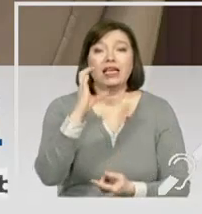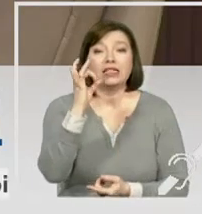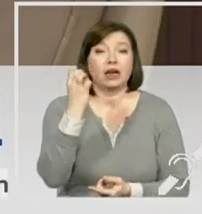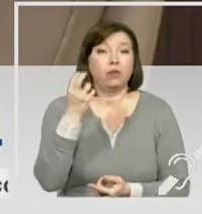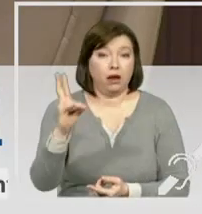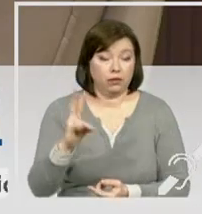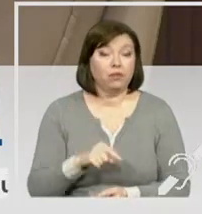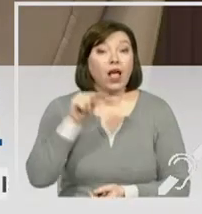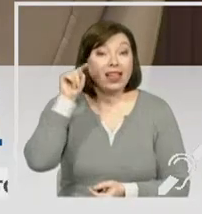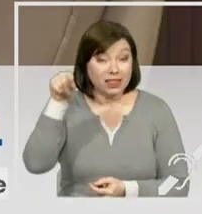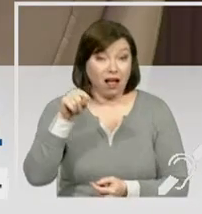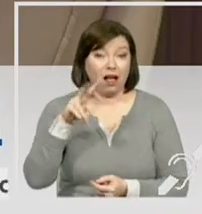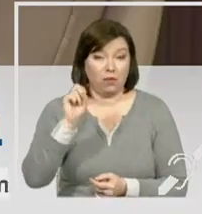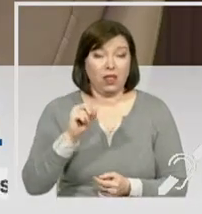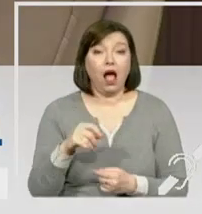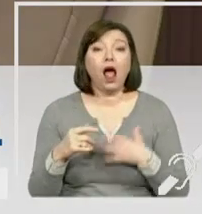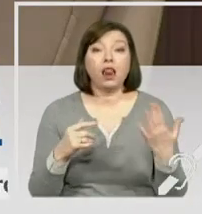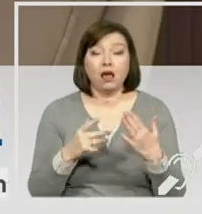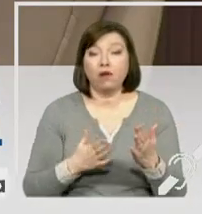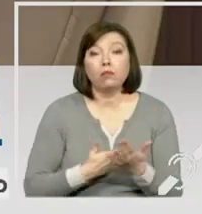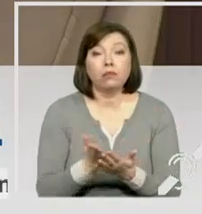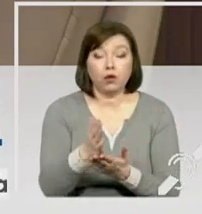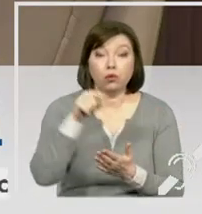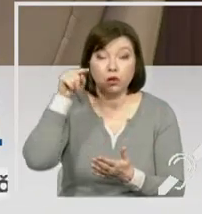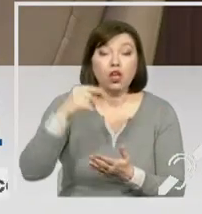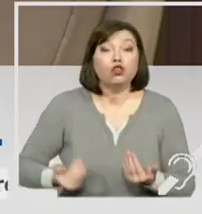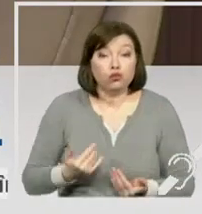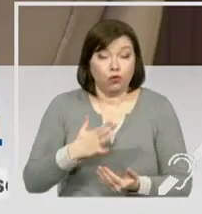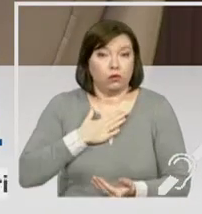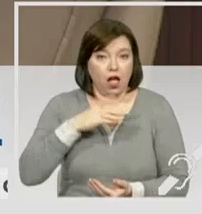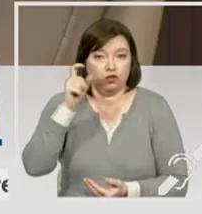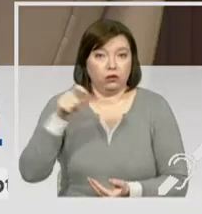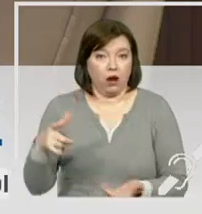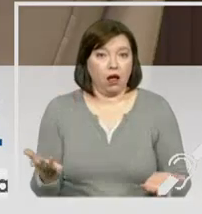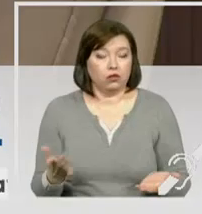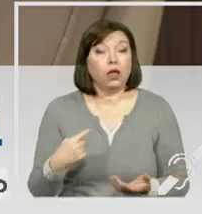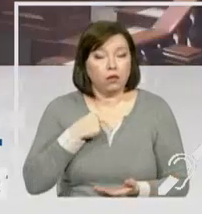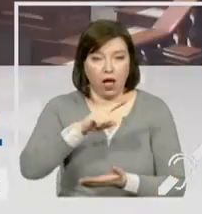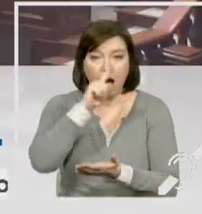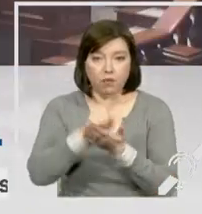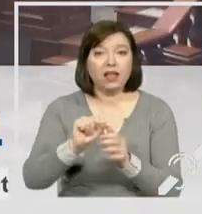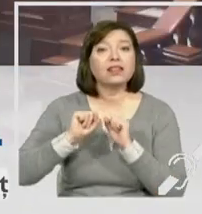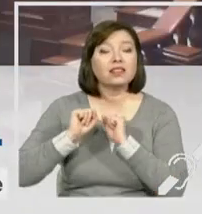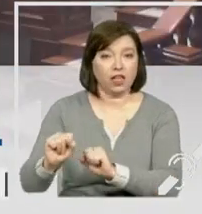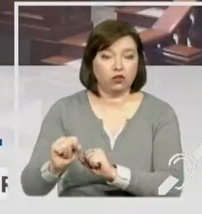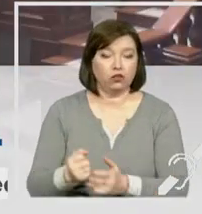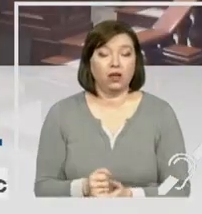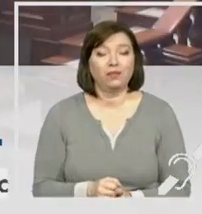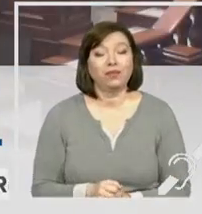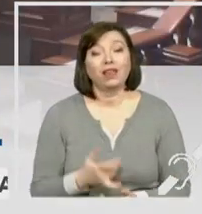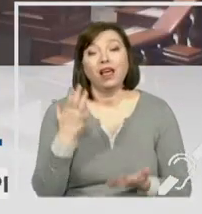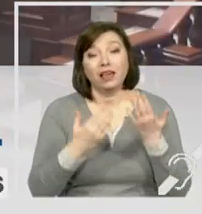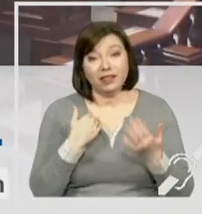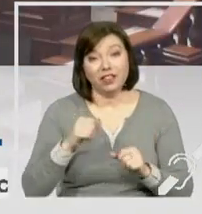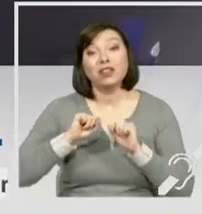Там проживают на левом берегу Днестра также наши граждане, и мы обязаны защищать. Ca să-i apărăm,